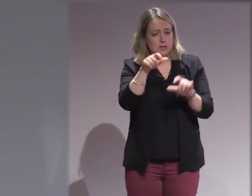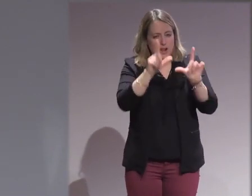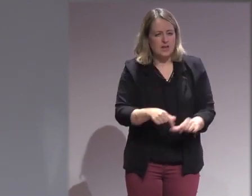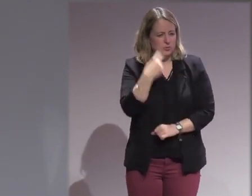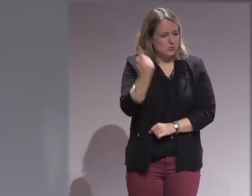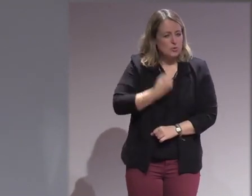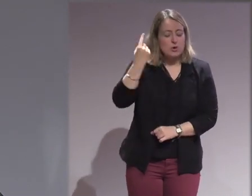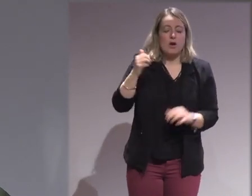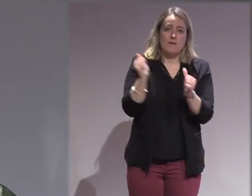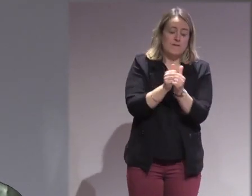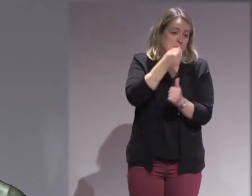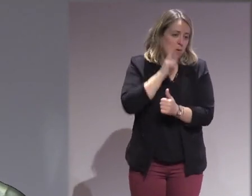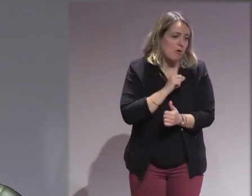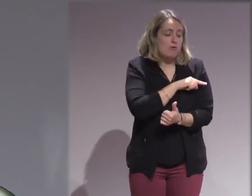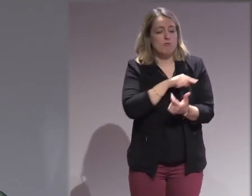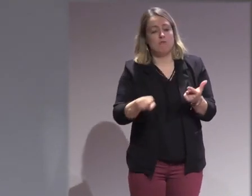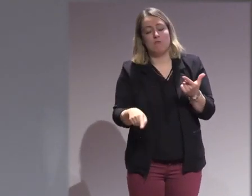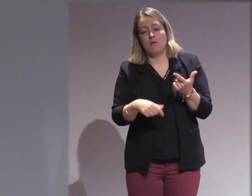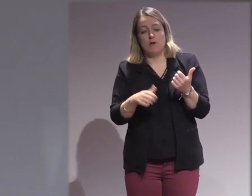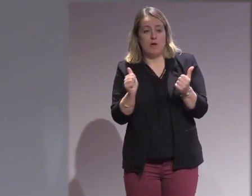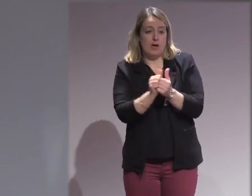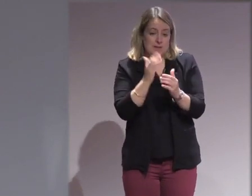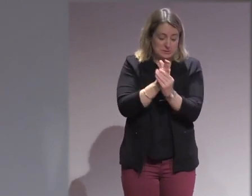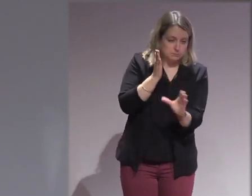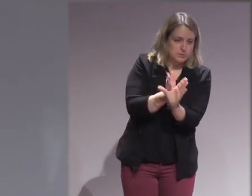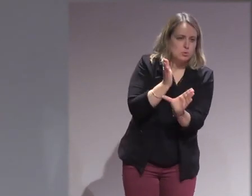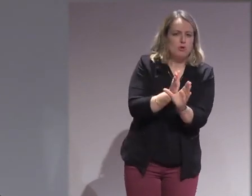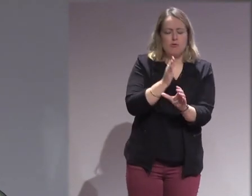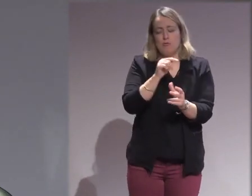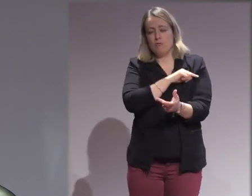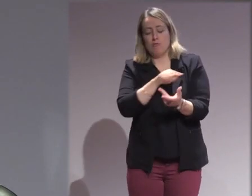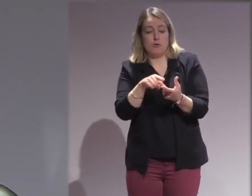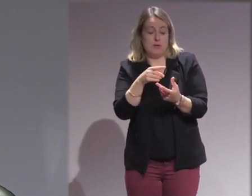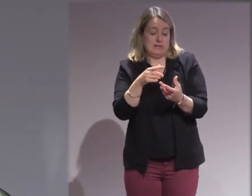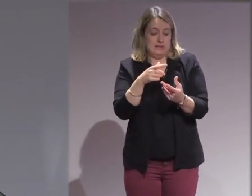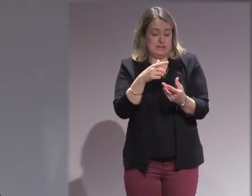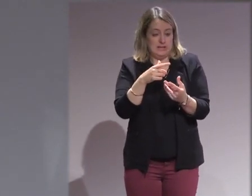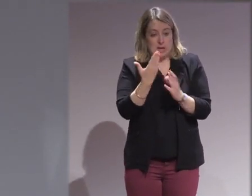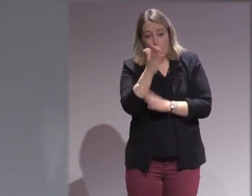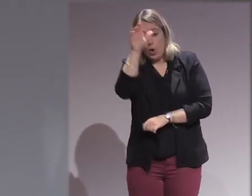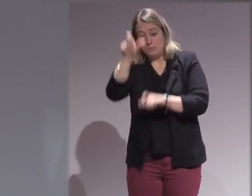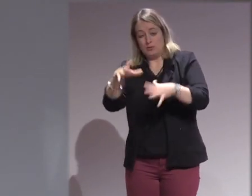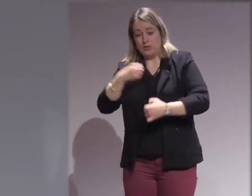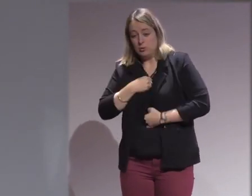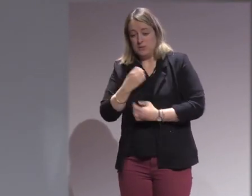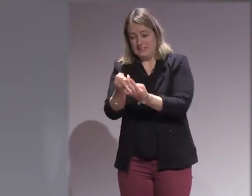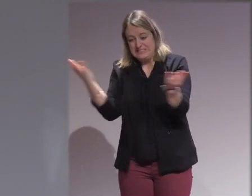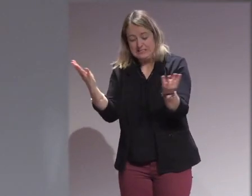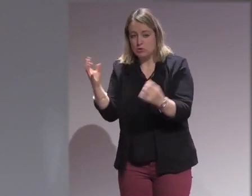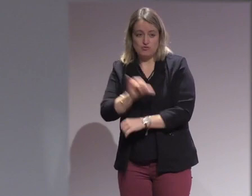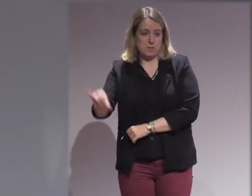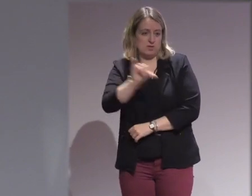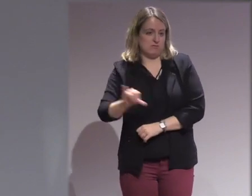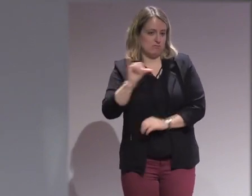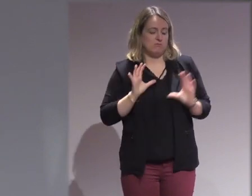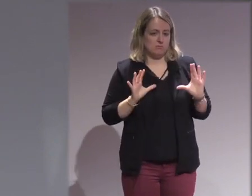plateaux. Elles étaient avec leurs parents, elles étaient avec des psys, et elles étaient encore moins avec d'autres personnes adoptées. Et ça, vous verrez aussi que